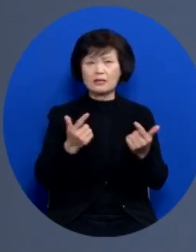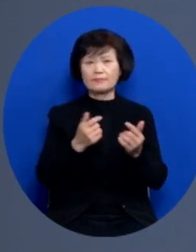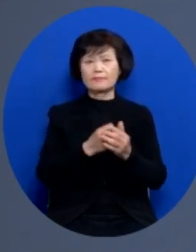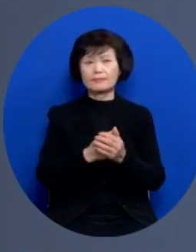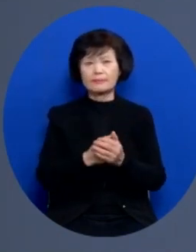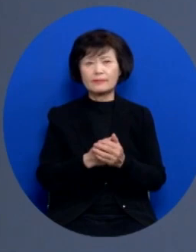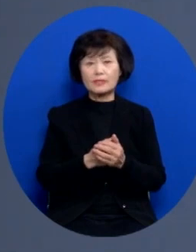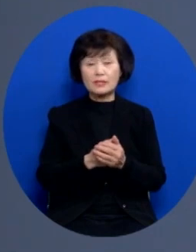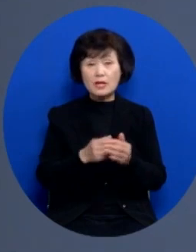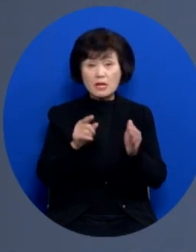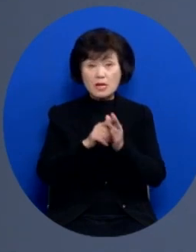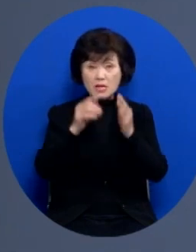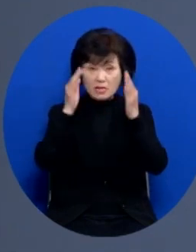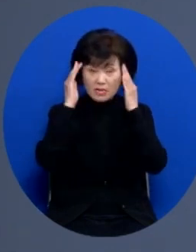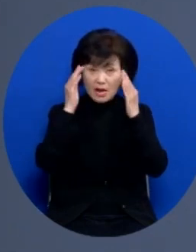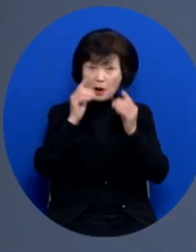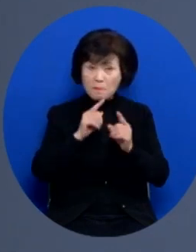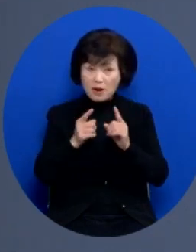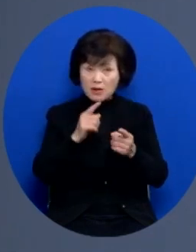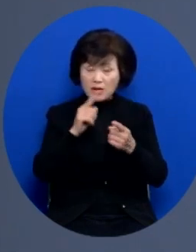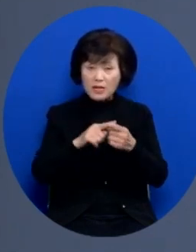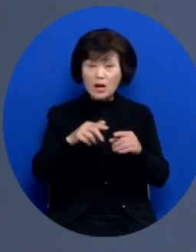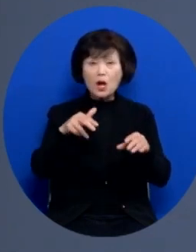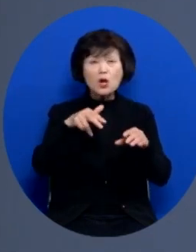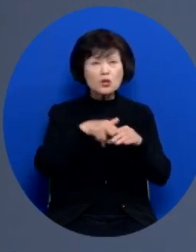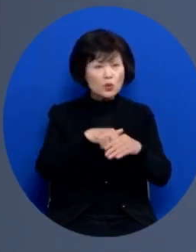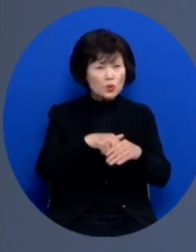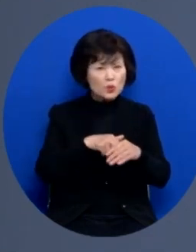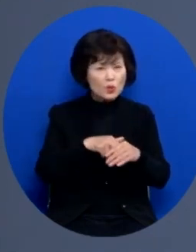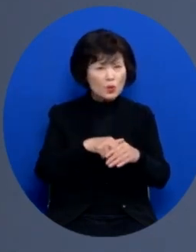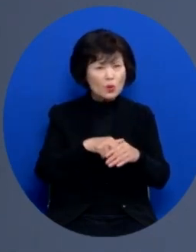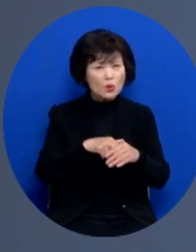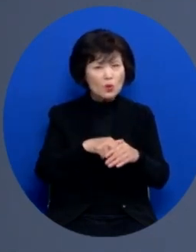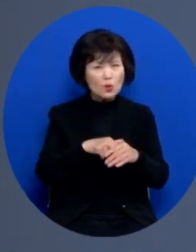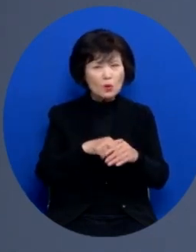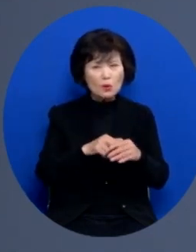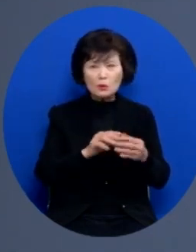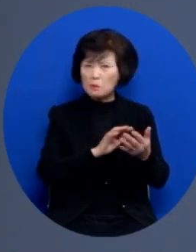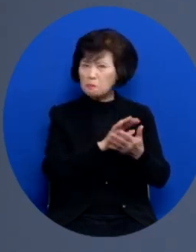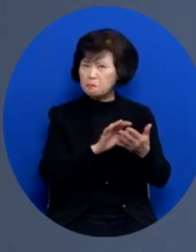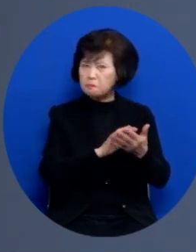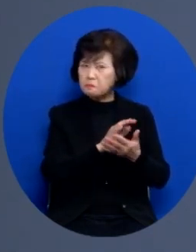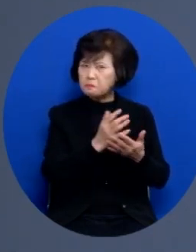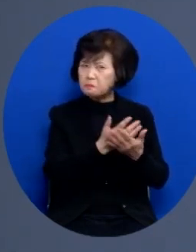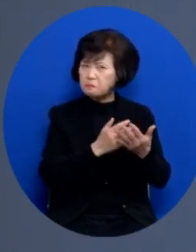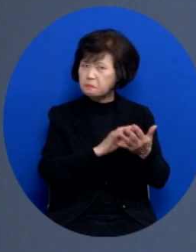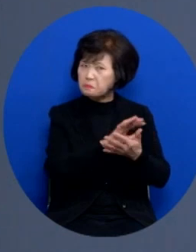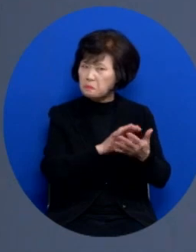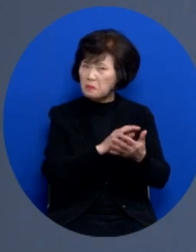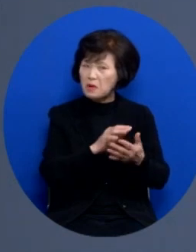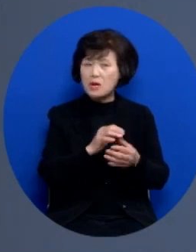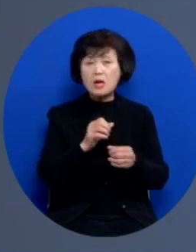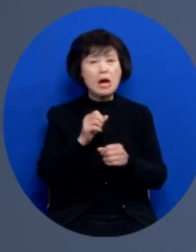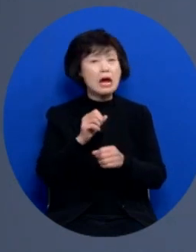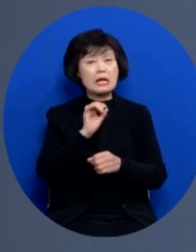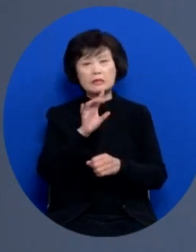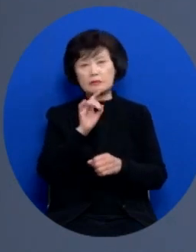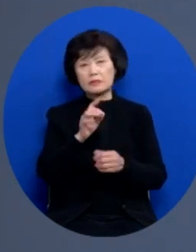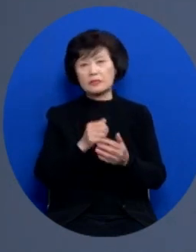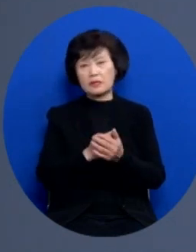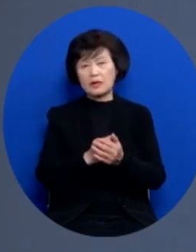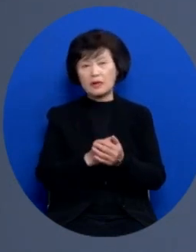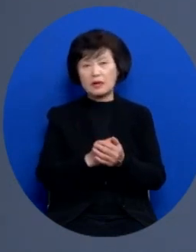의해서 신학을 말하다가 종교다원주의로 지금 넘어가고 있어요. 넘어가는 정도가 아니라 이미 종교다원주의화되어